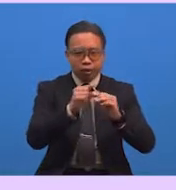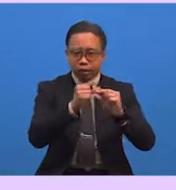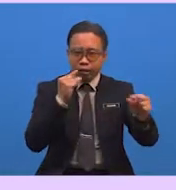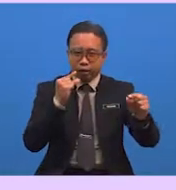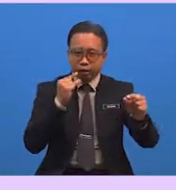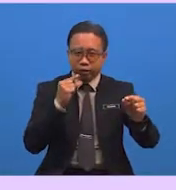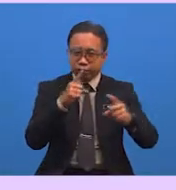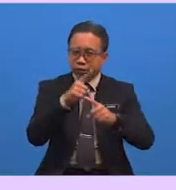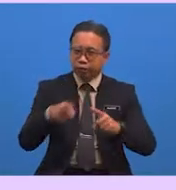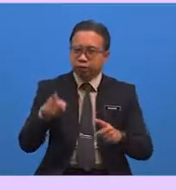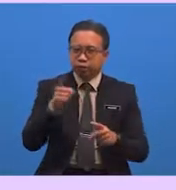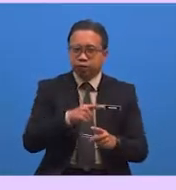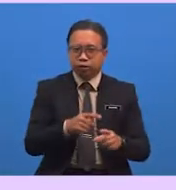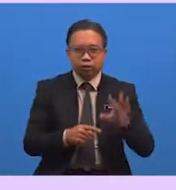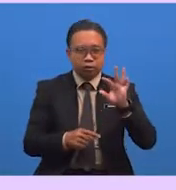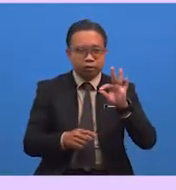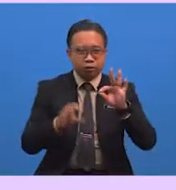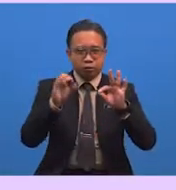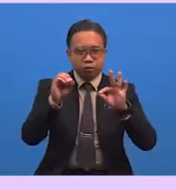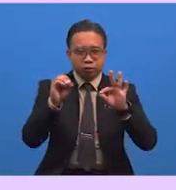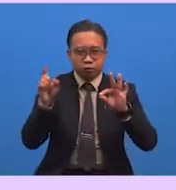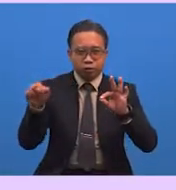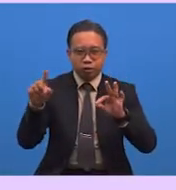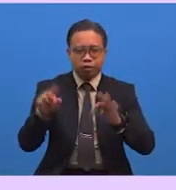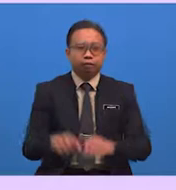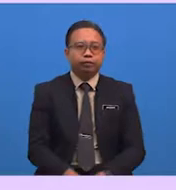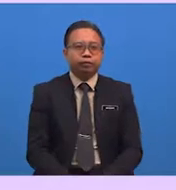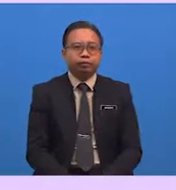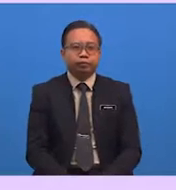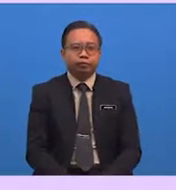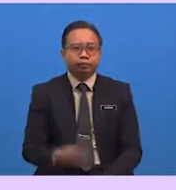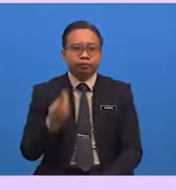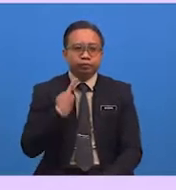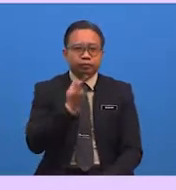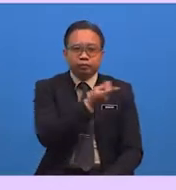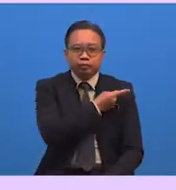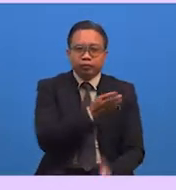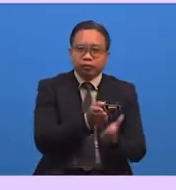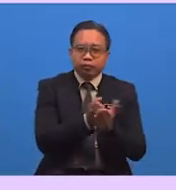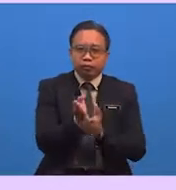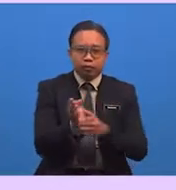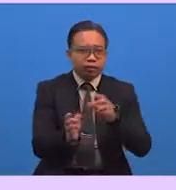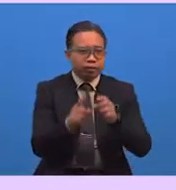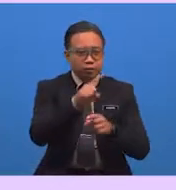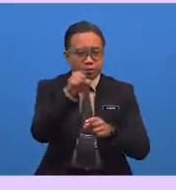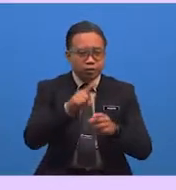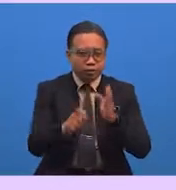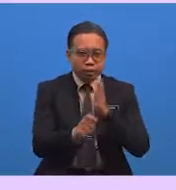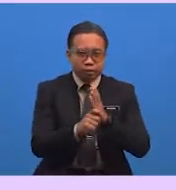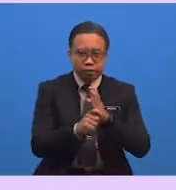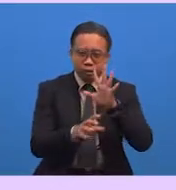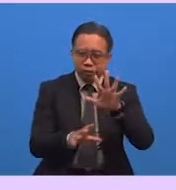itu adalah 90 darjah. Kita tuliskan Z tambah